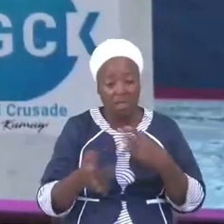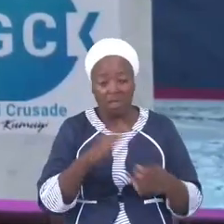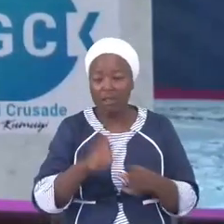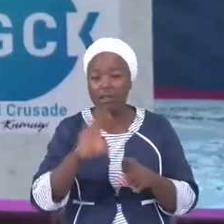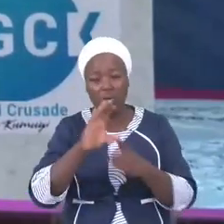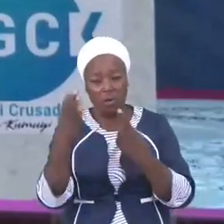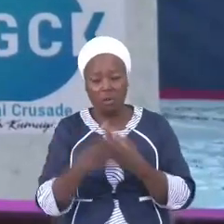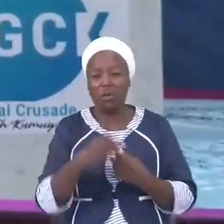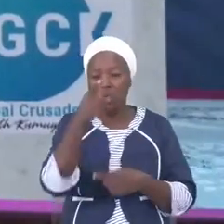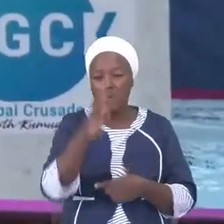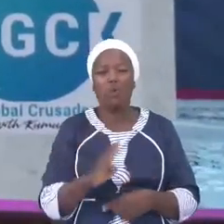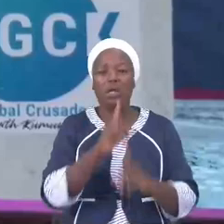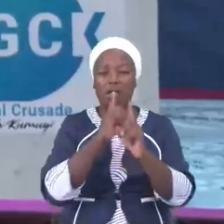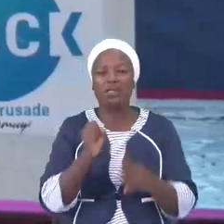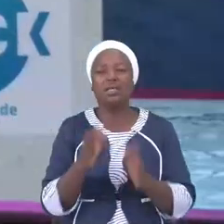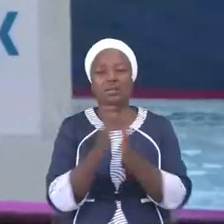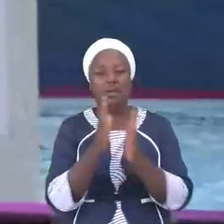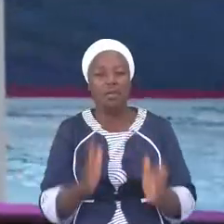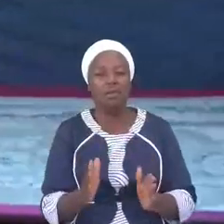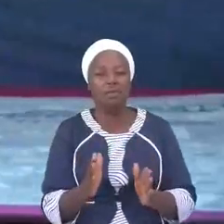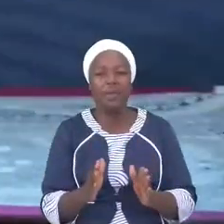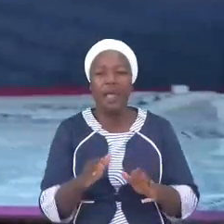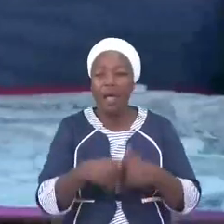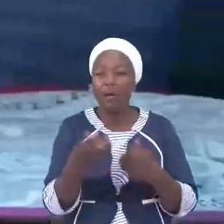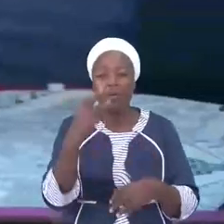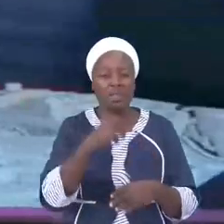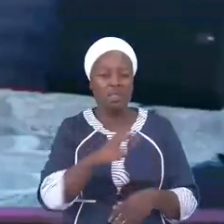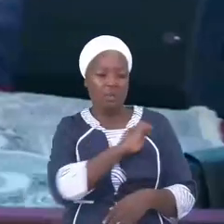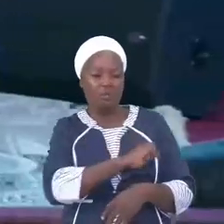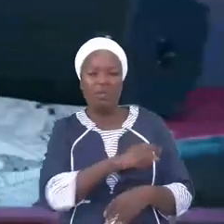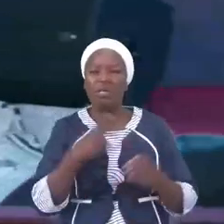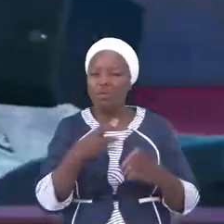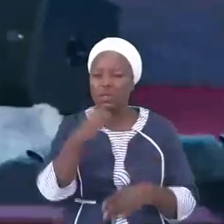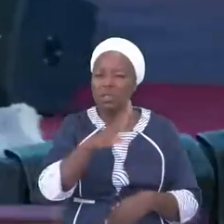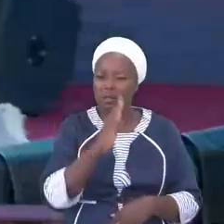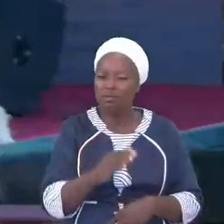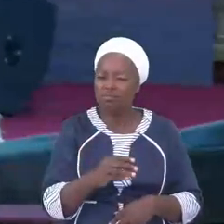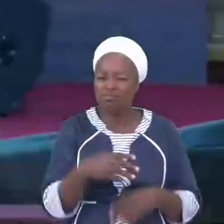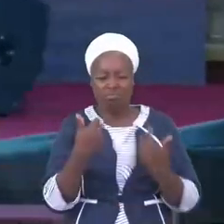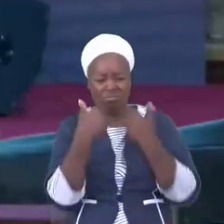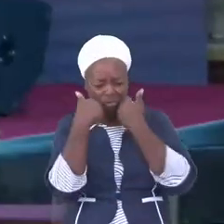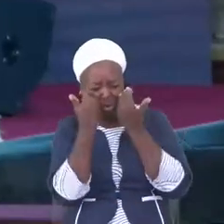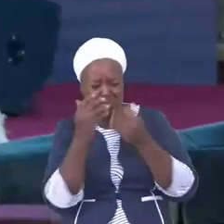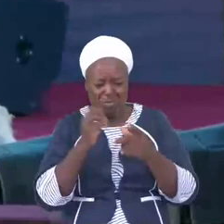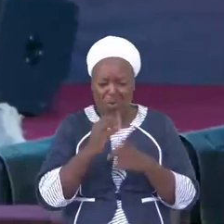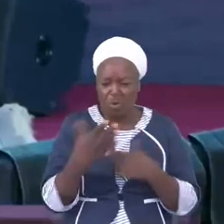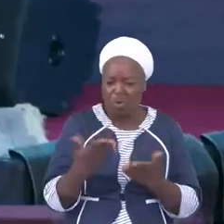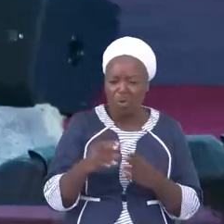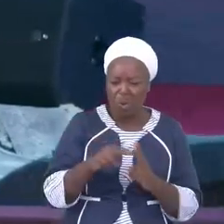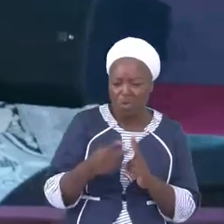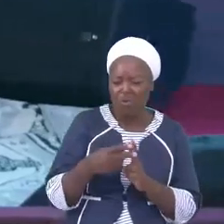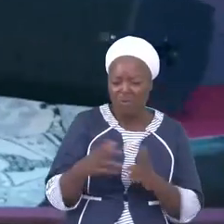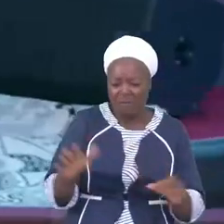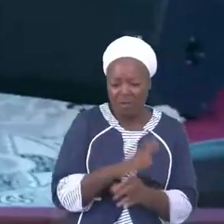les prières. Comment étaient ses émotions? Est-ce qu'il était rempli de crainte? Est-ce qu'il